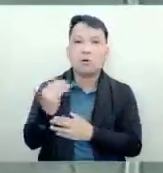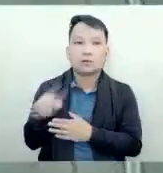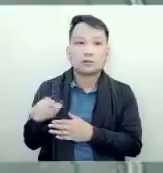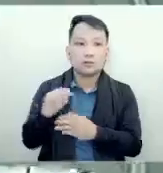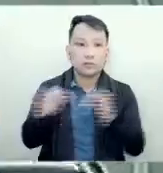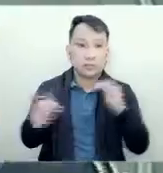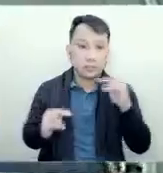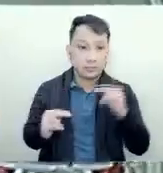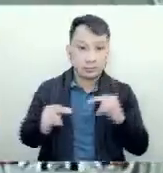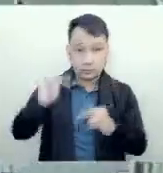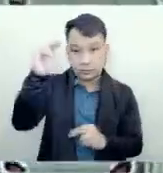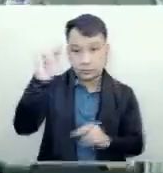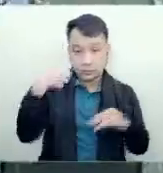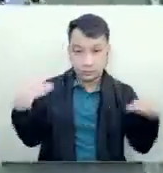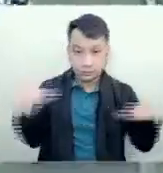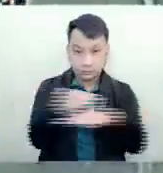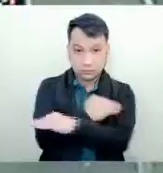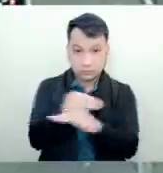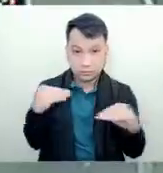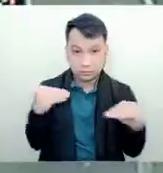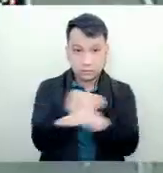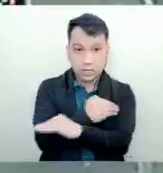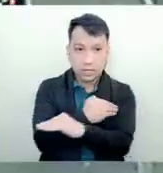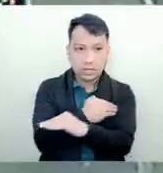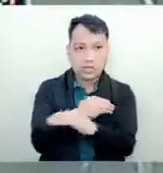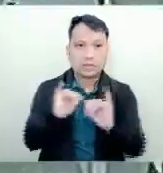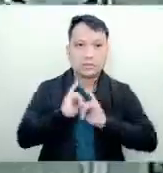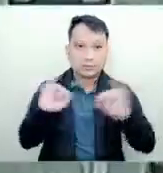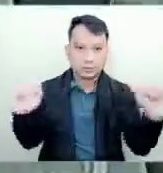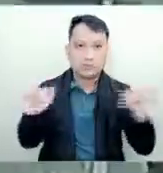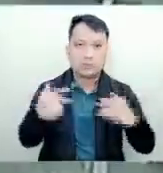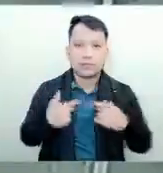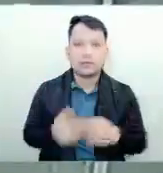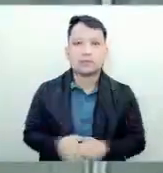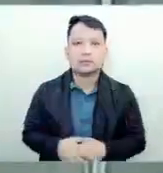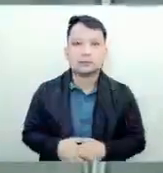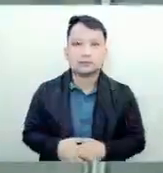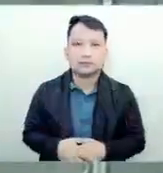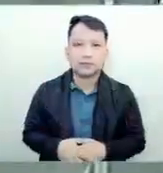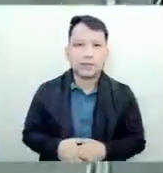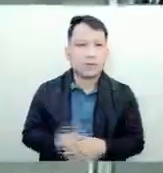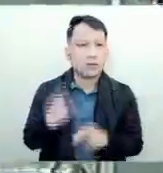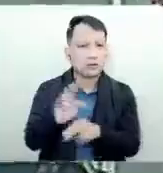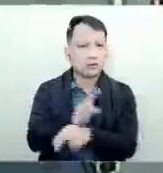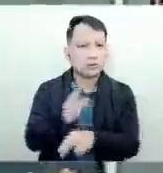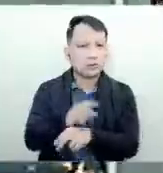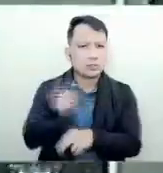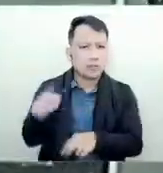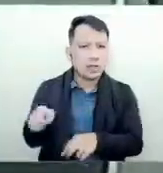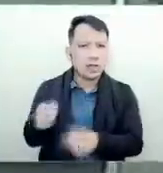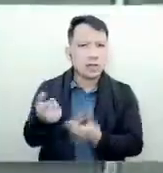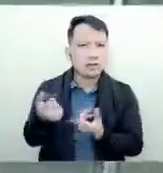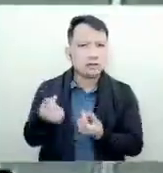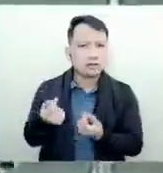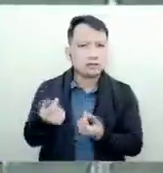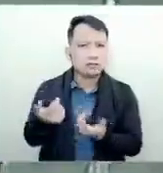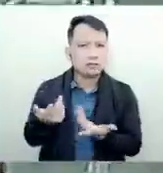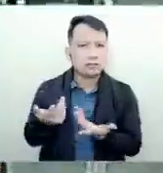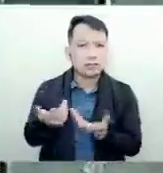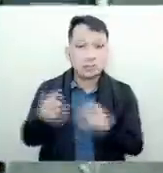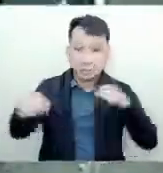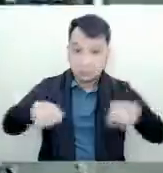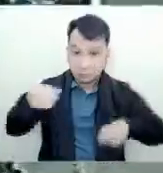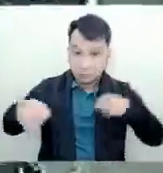northbound and southbound lanes ay magaan pa ang ng mga trapiko. Gamit na gamit din yung bike